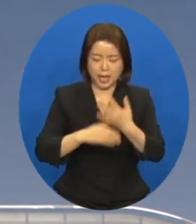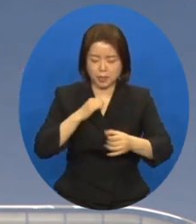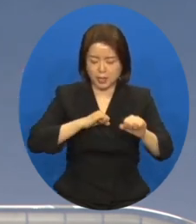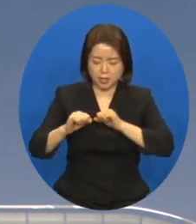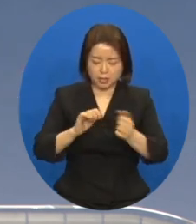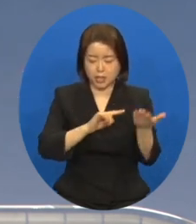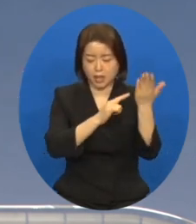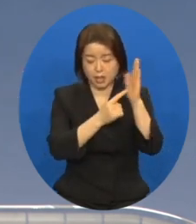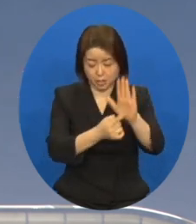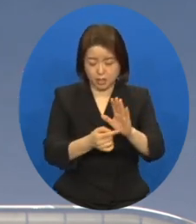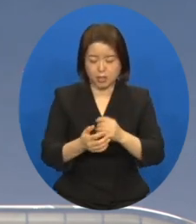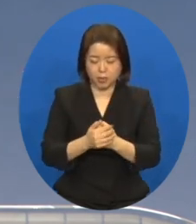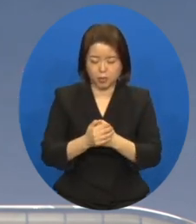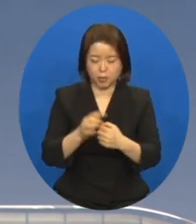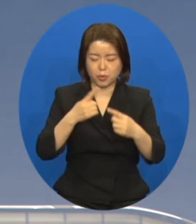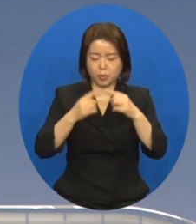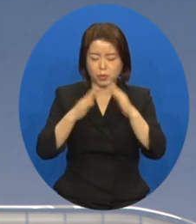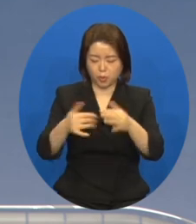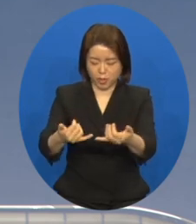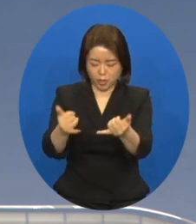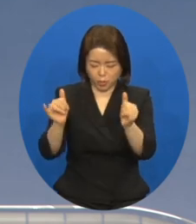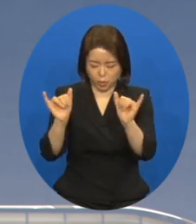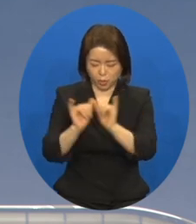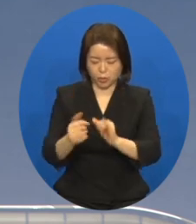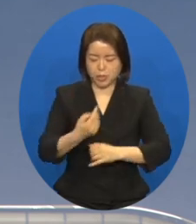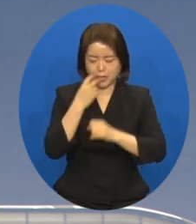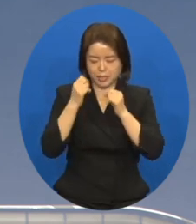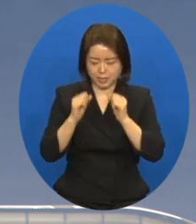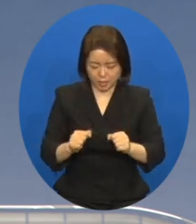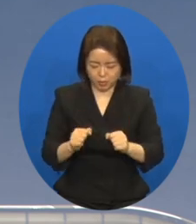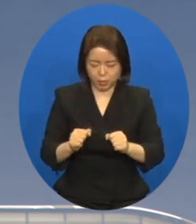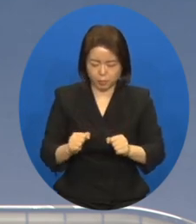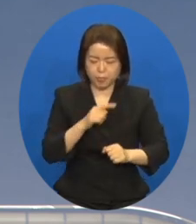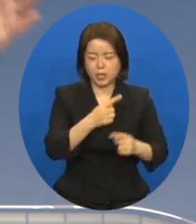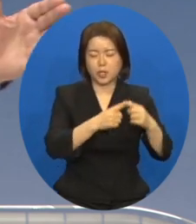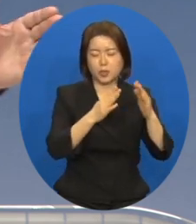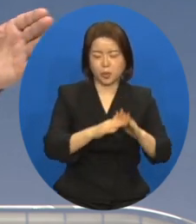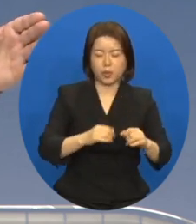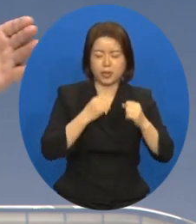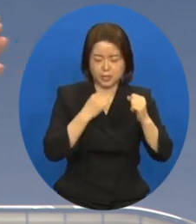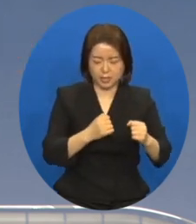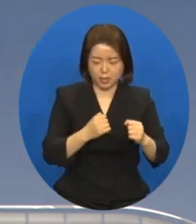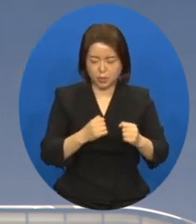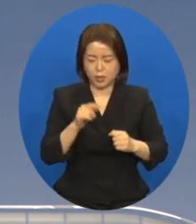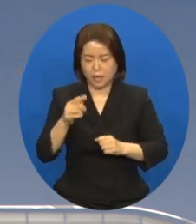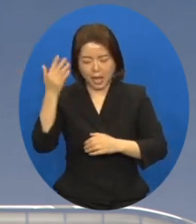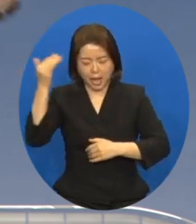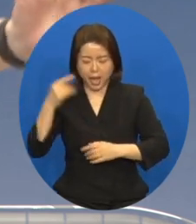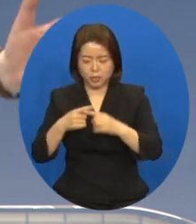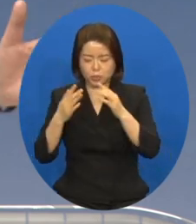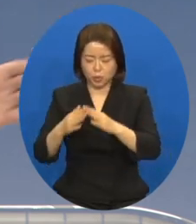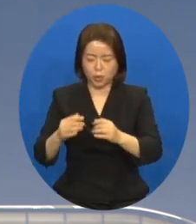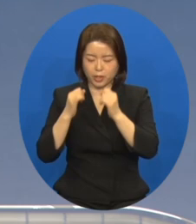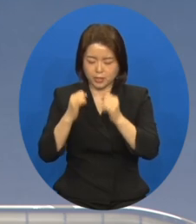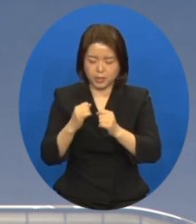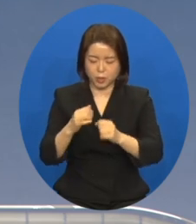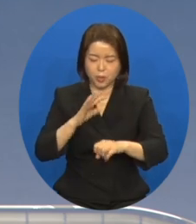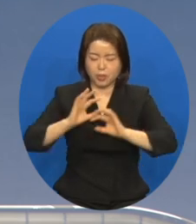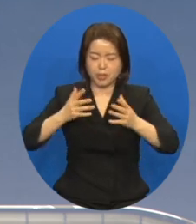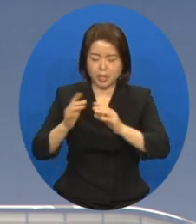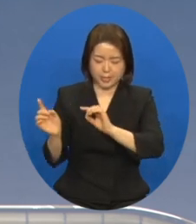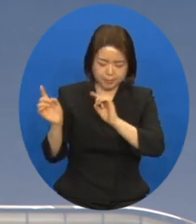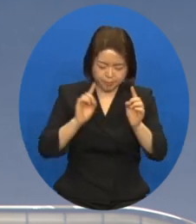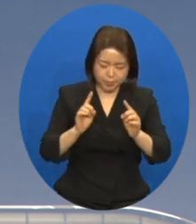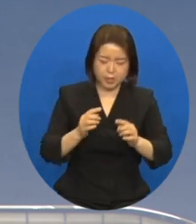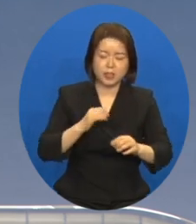나타나고 교회 공동체가 살고 하나님 이 교회가 살고 한국 교회가 살고 우리 나라가 사는 역사가 일어나게